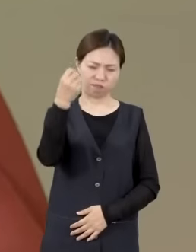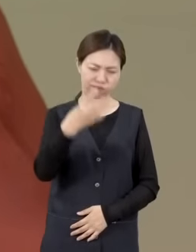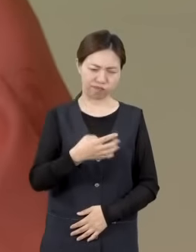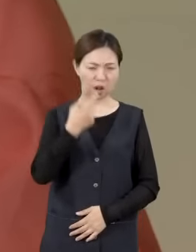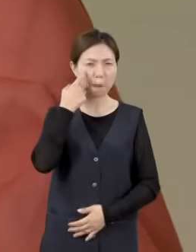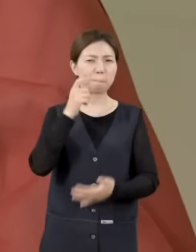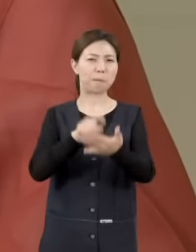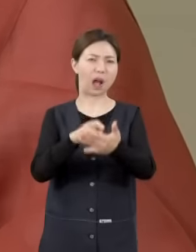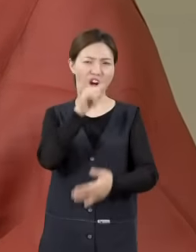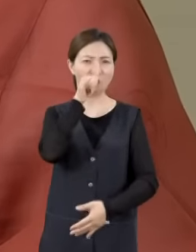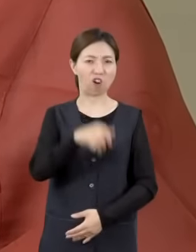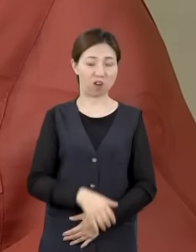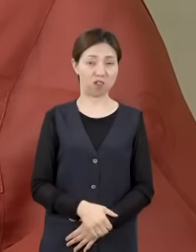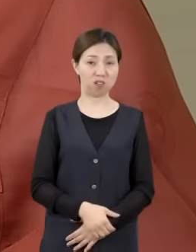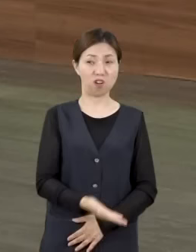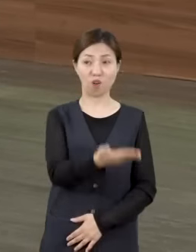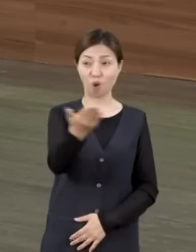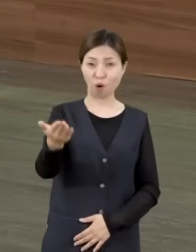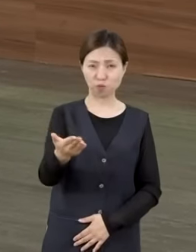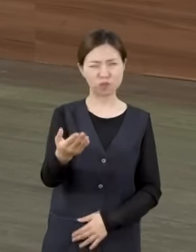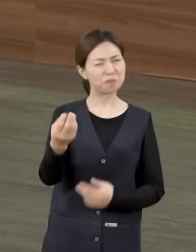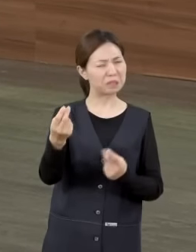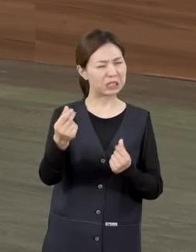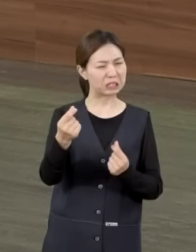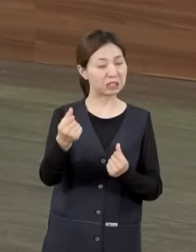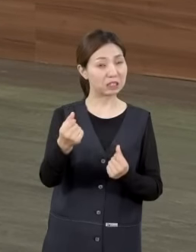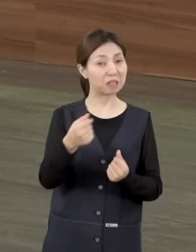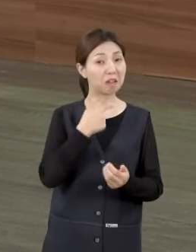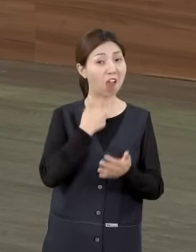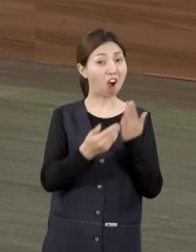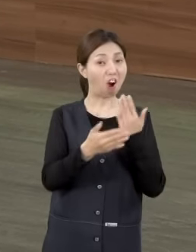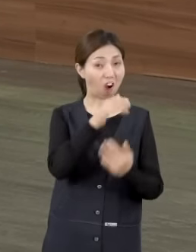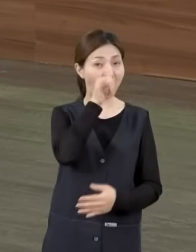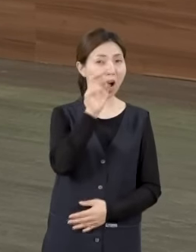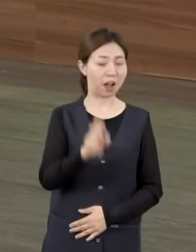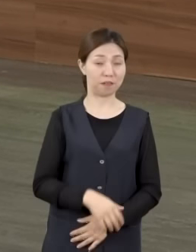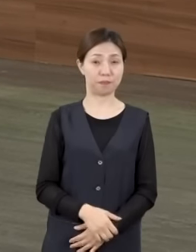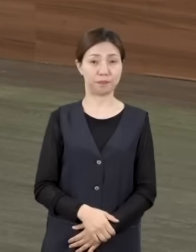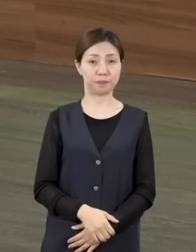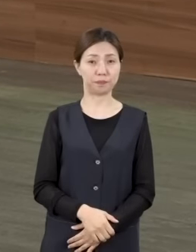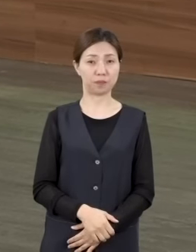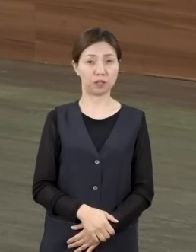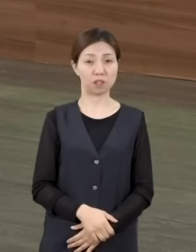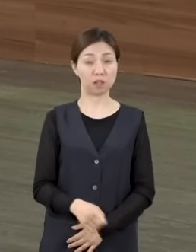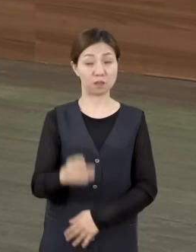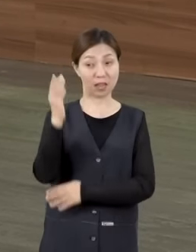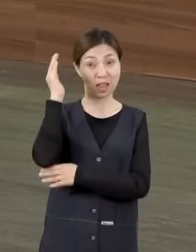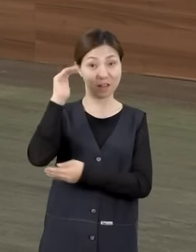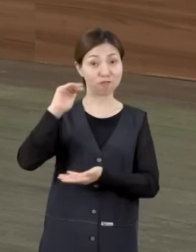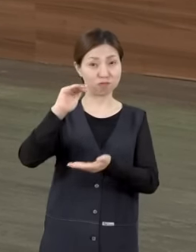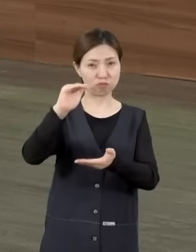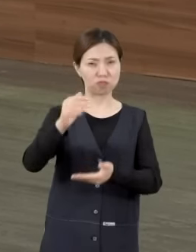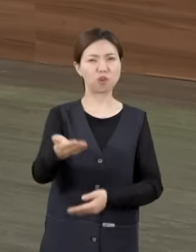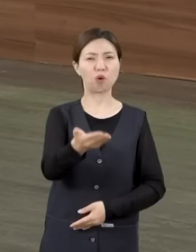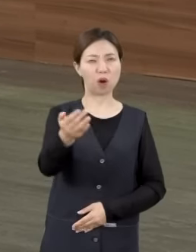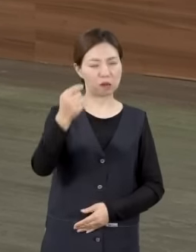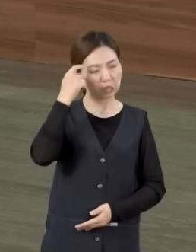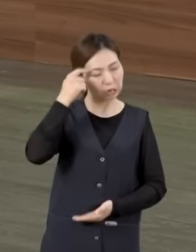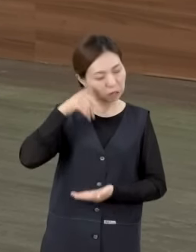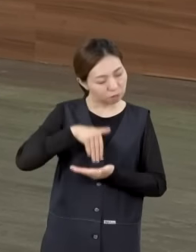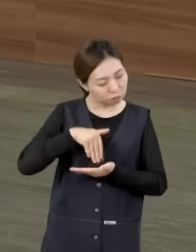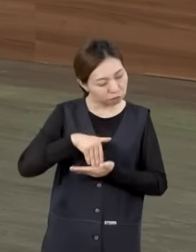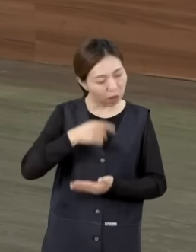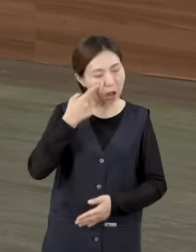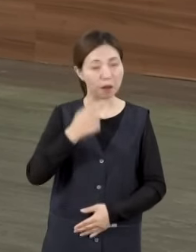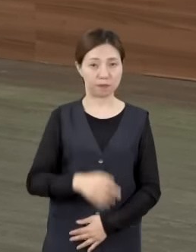저 그런 경우 많이 봤어요 여러분들도 그런 경우 보신 적 있을 거예요 그리고 우리가 스스로를 한번 반성해